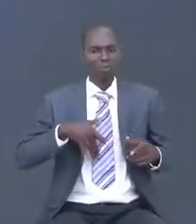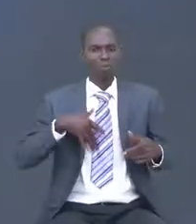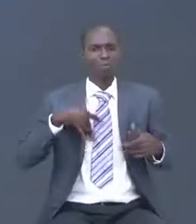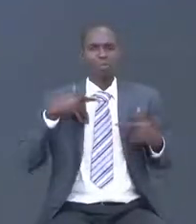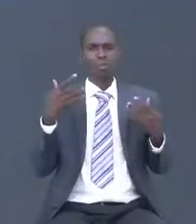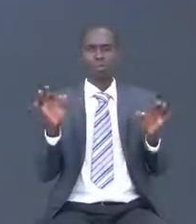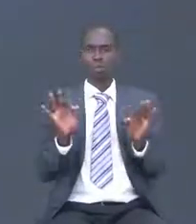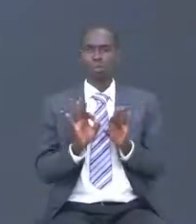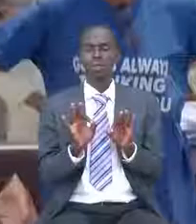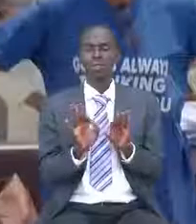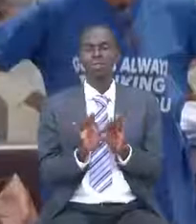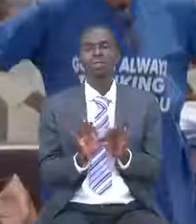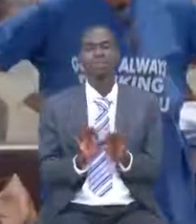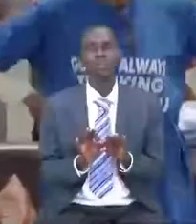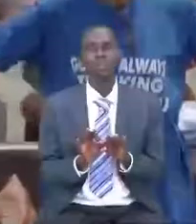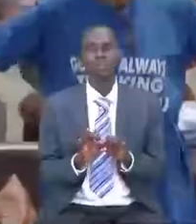ta vie.